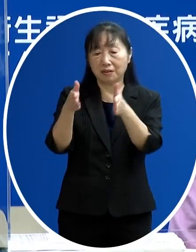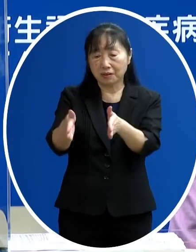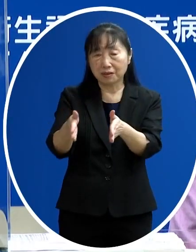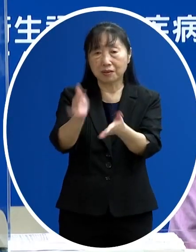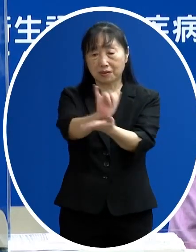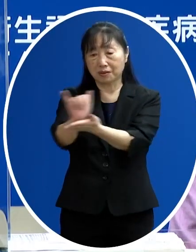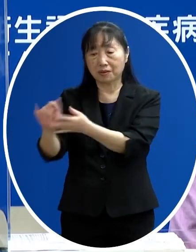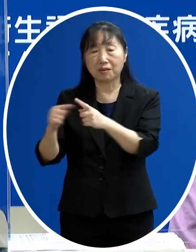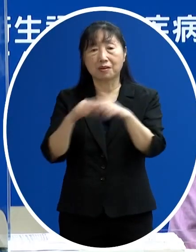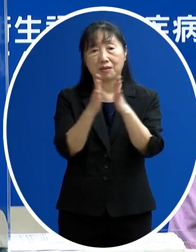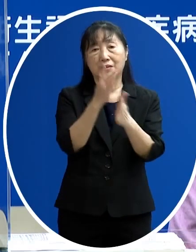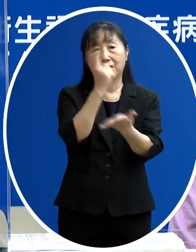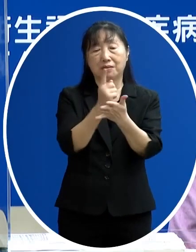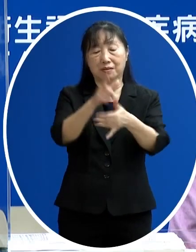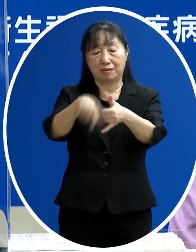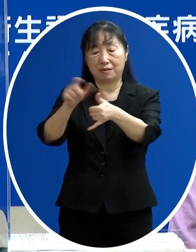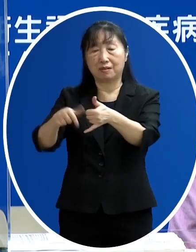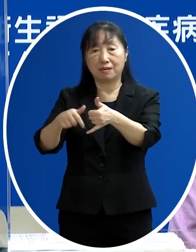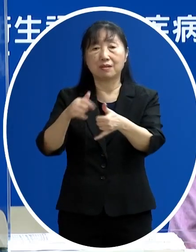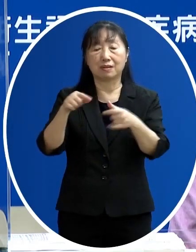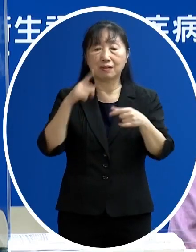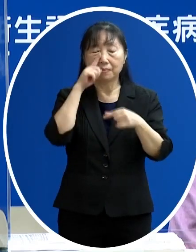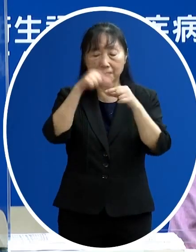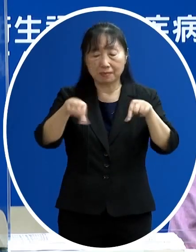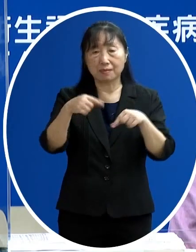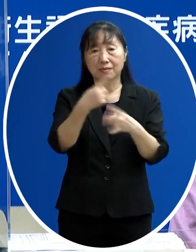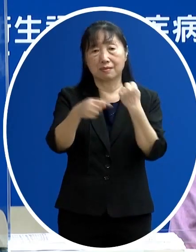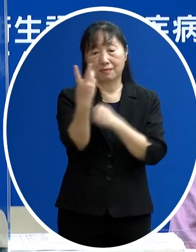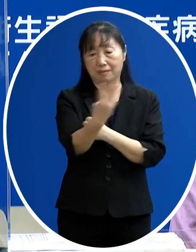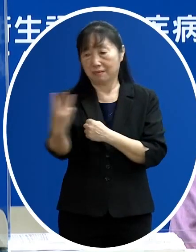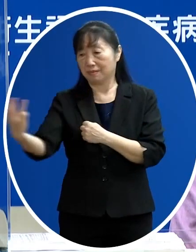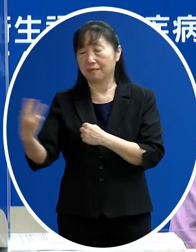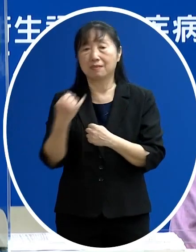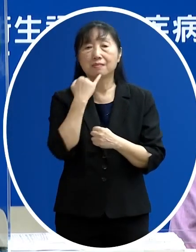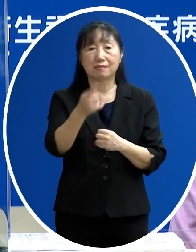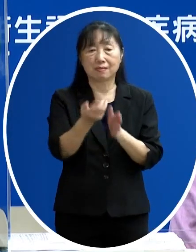快筛的4剂，那希望都能够早期的来发现。